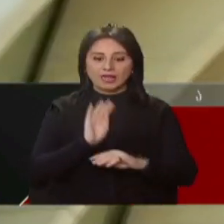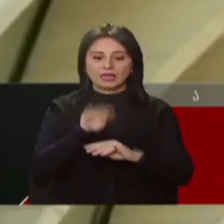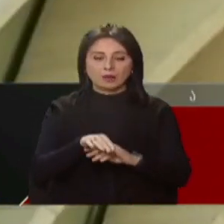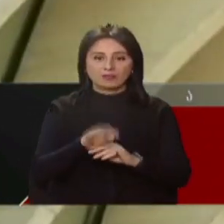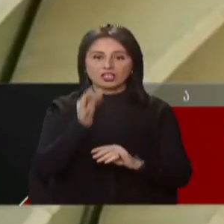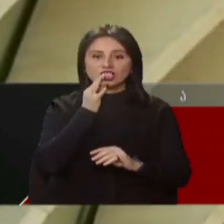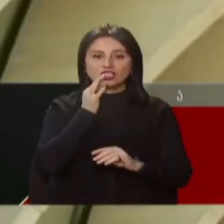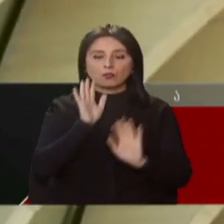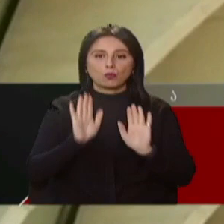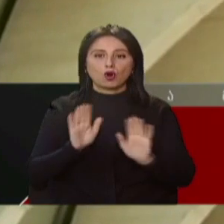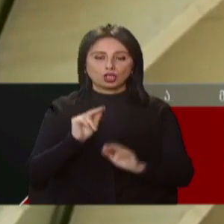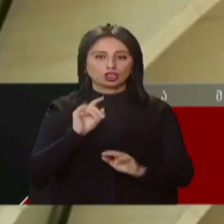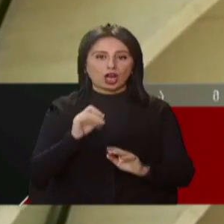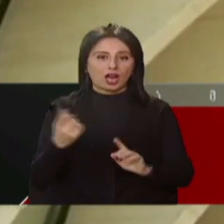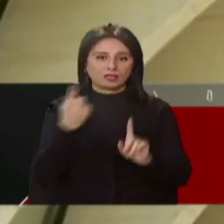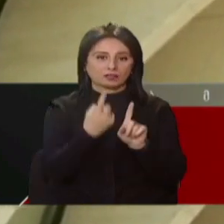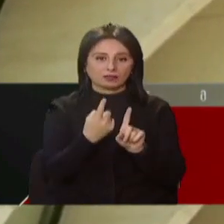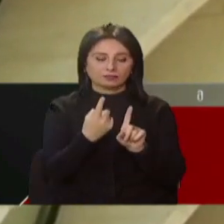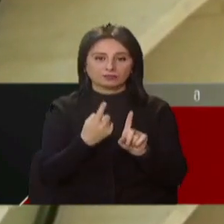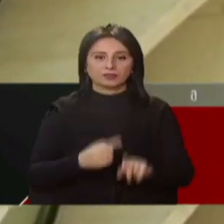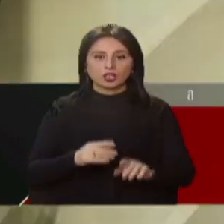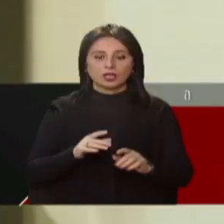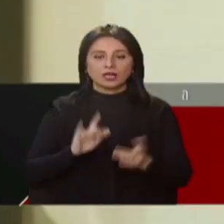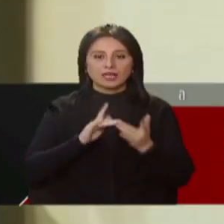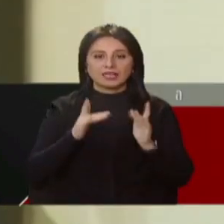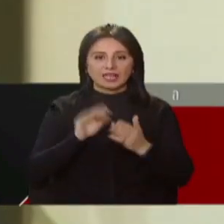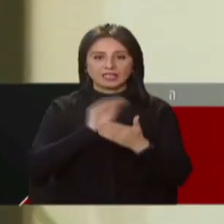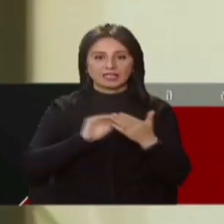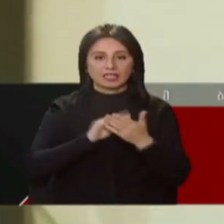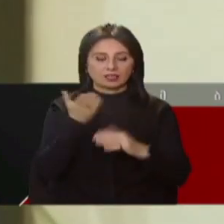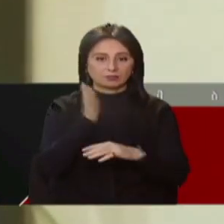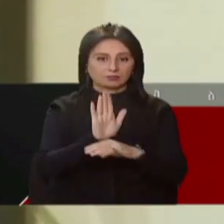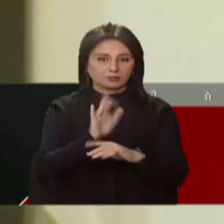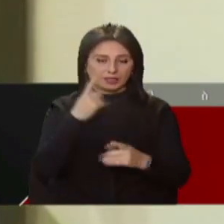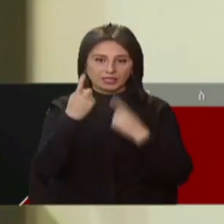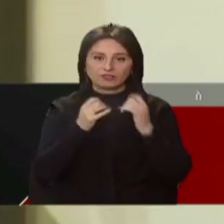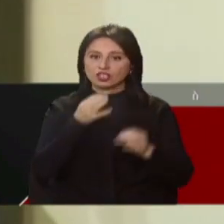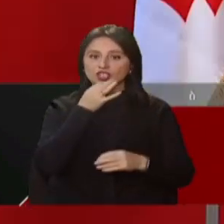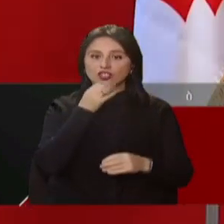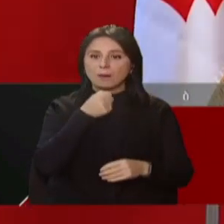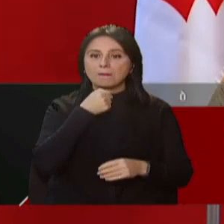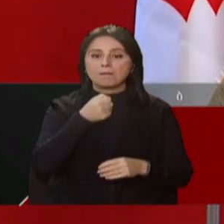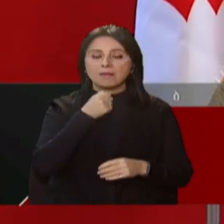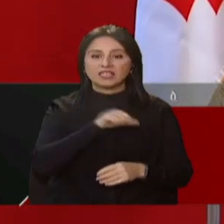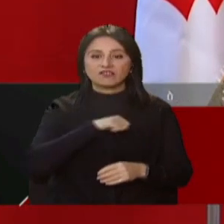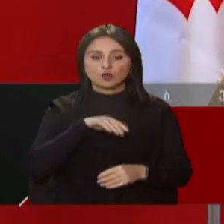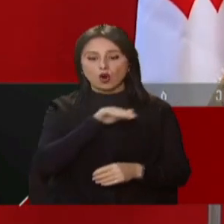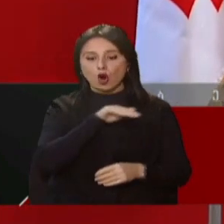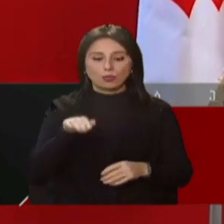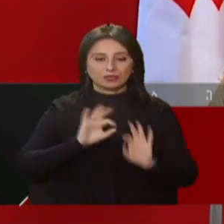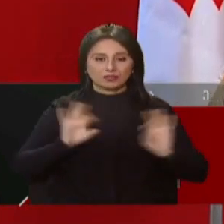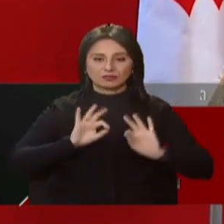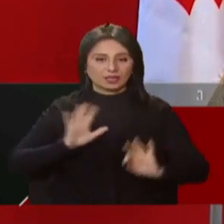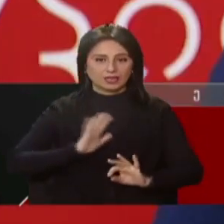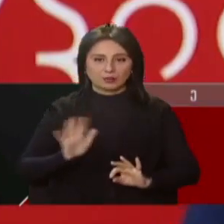კი, ჯერჯერობით მხოლოდ გიორგი ჩალაძის კანდიდატურა არის. მან სოციალურ ქსელში გამოაქვეყნა ეს ინფორმაცია, ჯერჯერობით მედიასთან ხაზზე ის